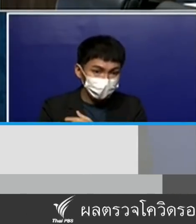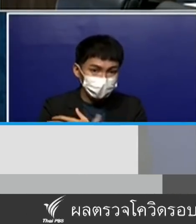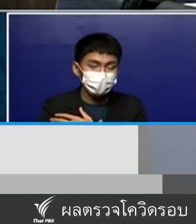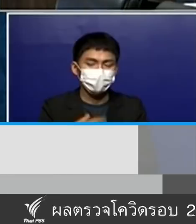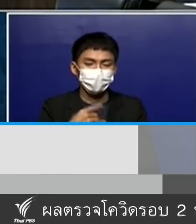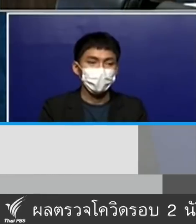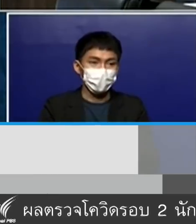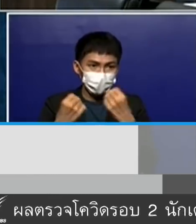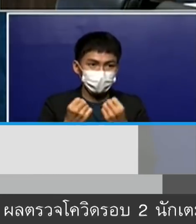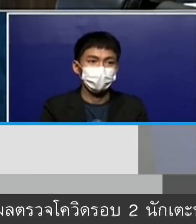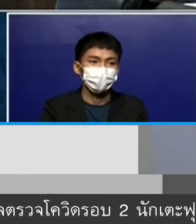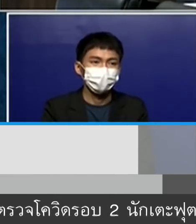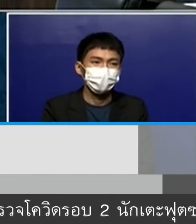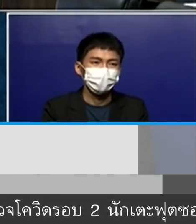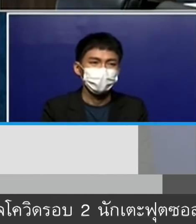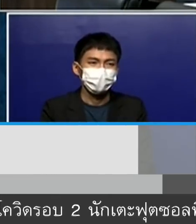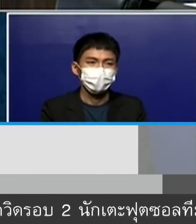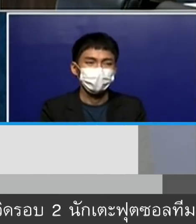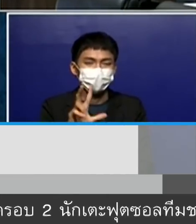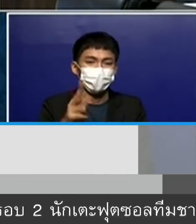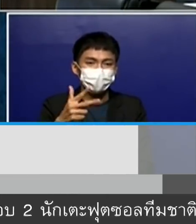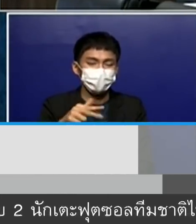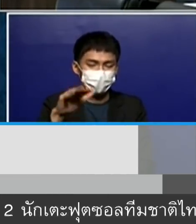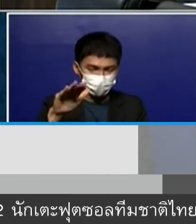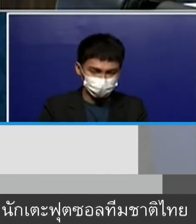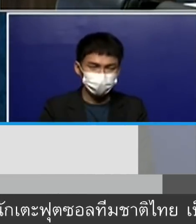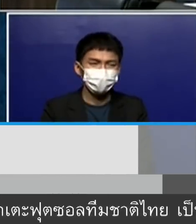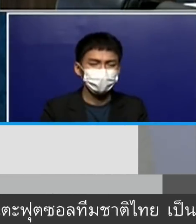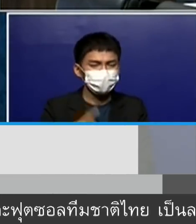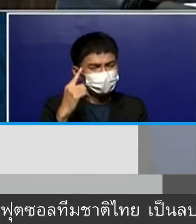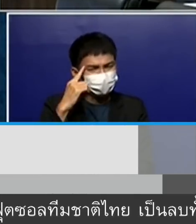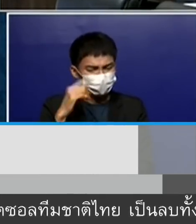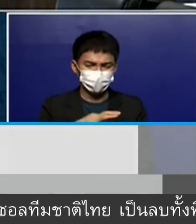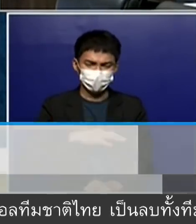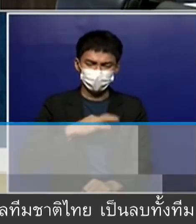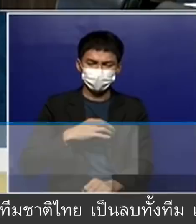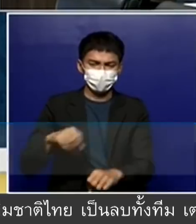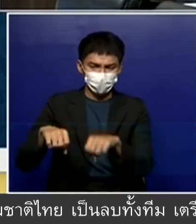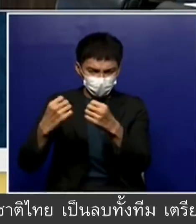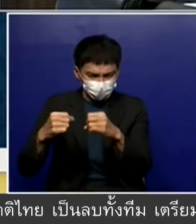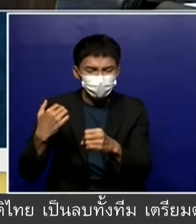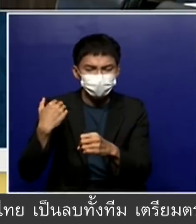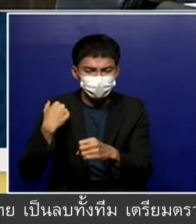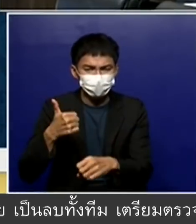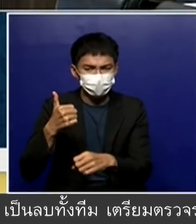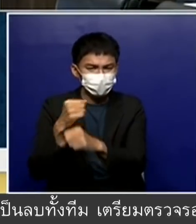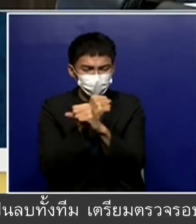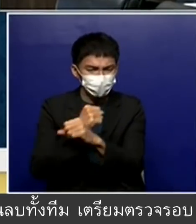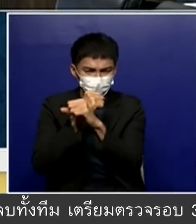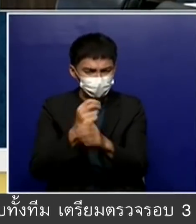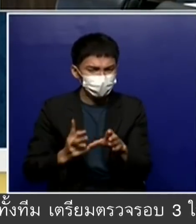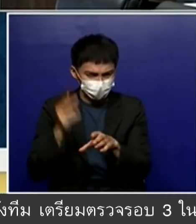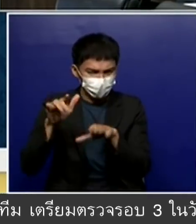1,383 ล้านคิดเป็น 4.9% ดูเหมือนจะดีอำพรางไงว่างบป้องกันประเทศปรับลดลงแล้ว